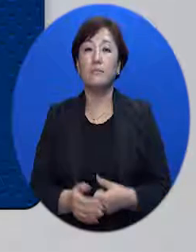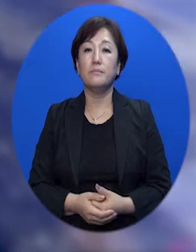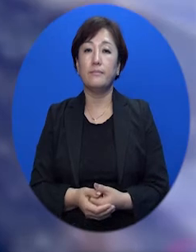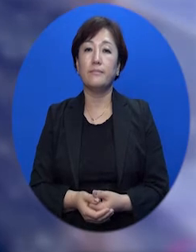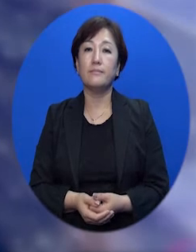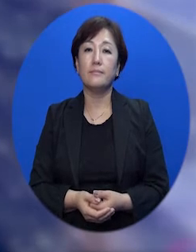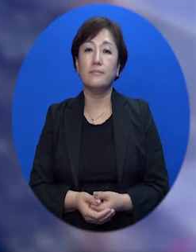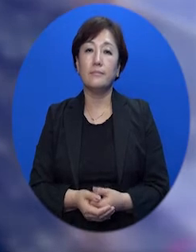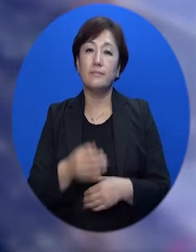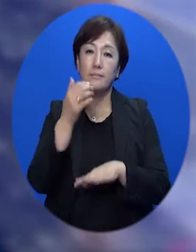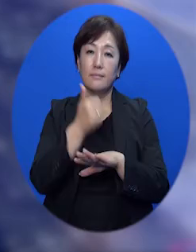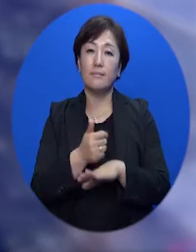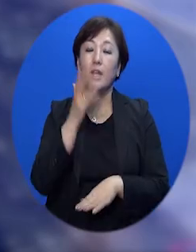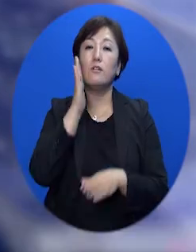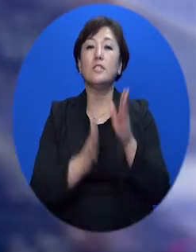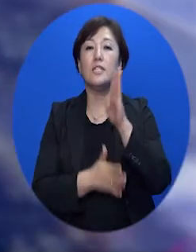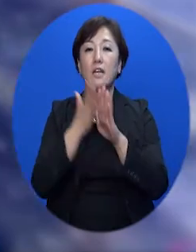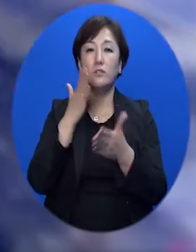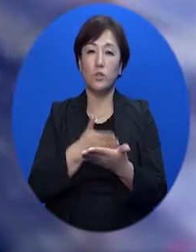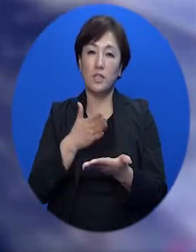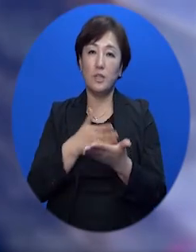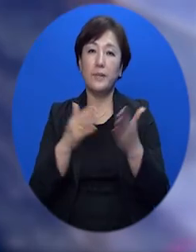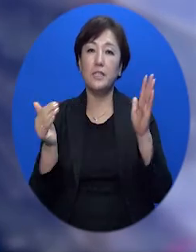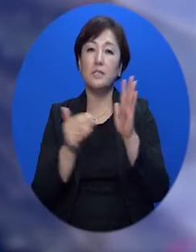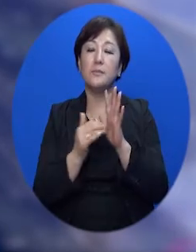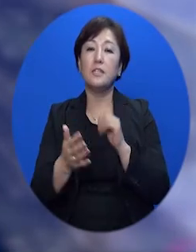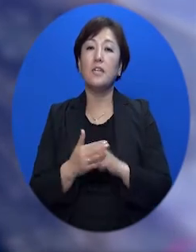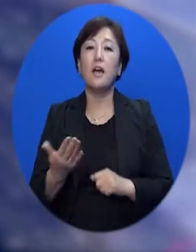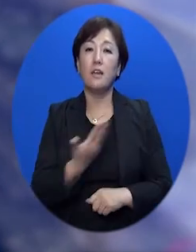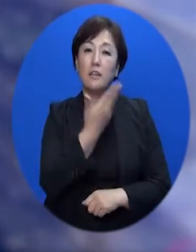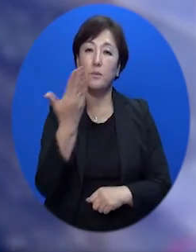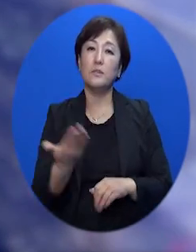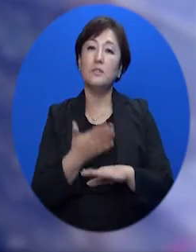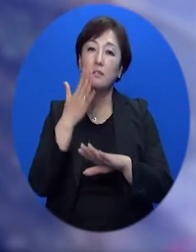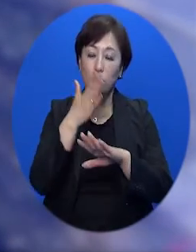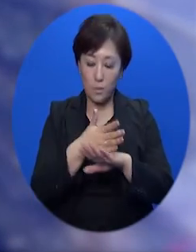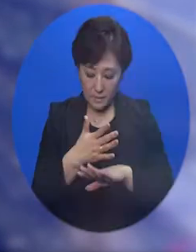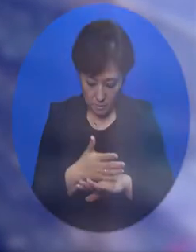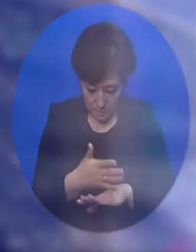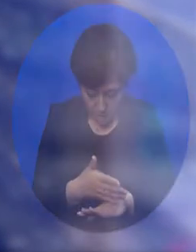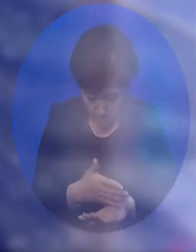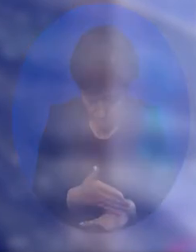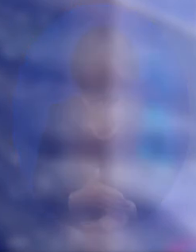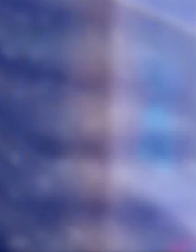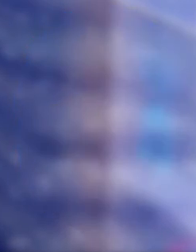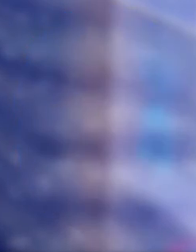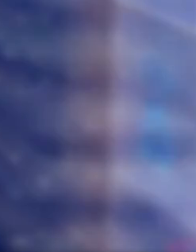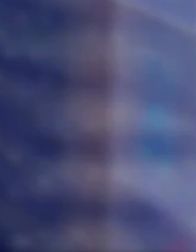이상으로 울산 시정 뉴스 마칩니다. 시청해주신 여러분, 고맙습니다.